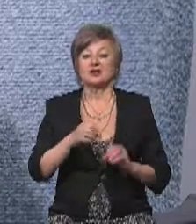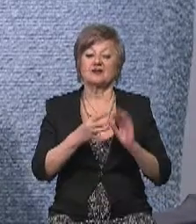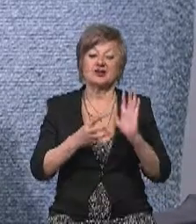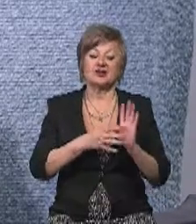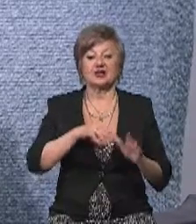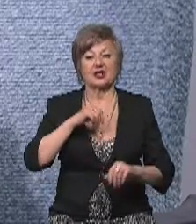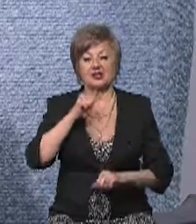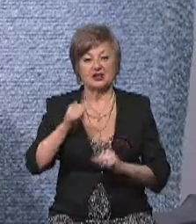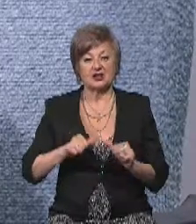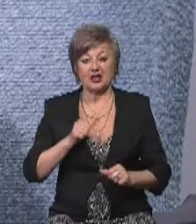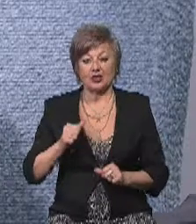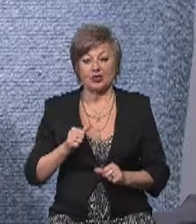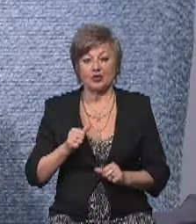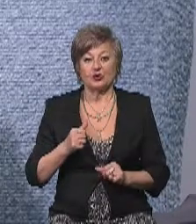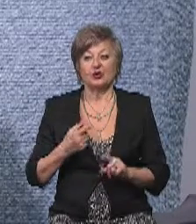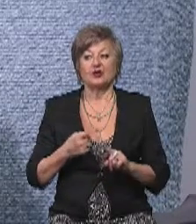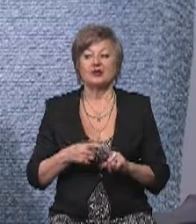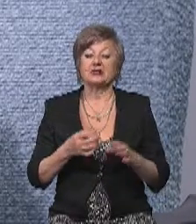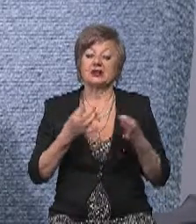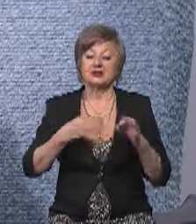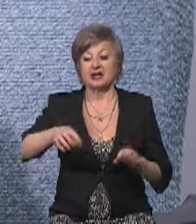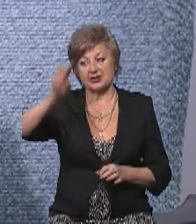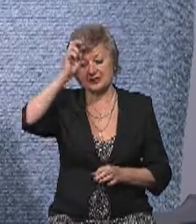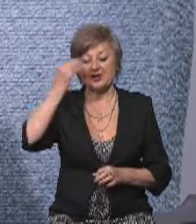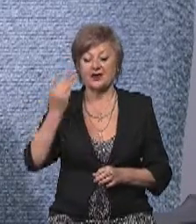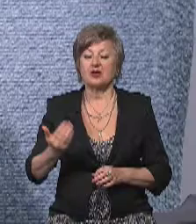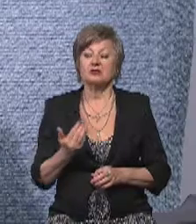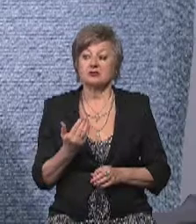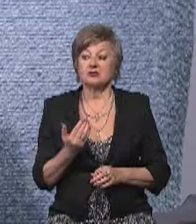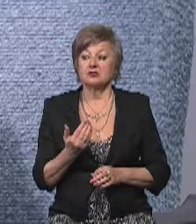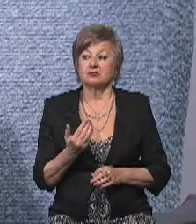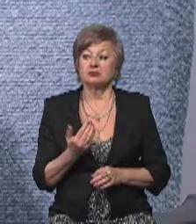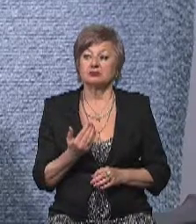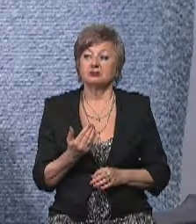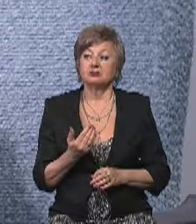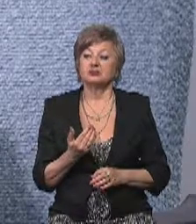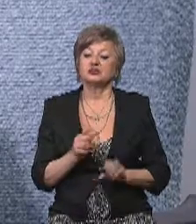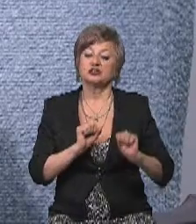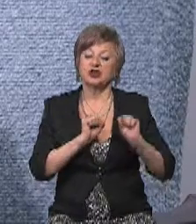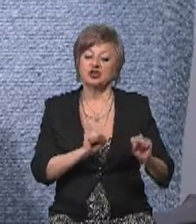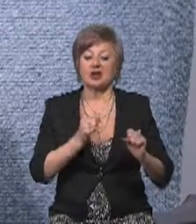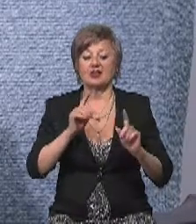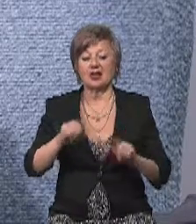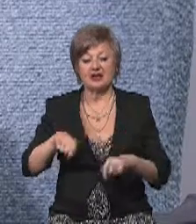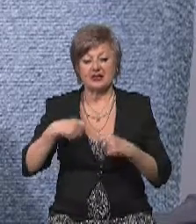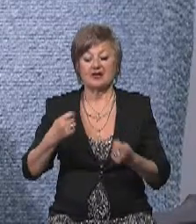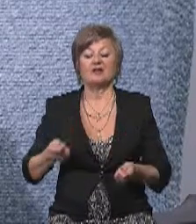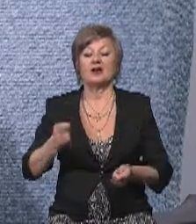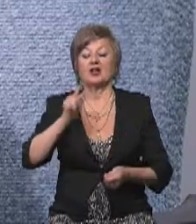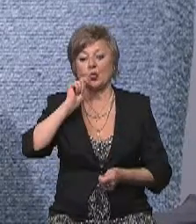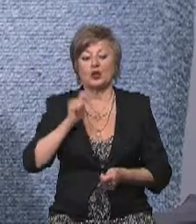14-19 років оцю саму незалежність і державність захищала і давала країні